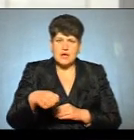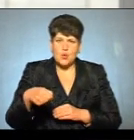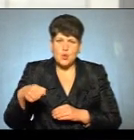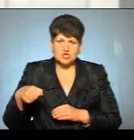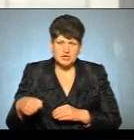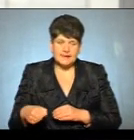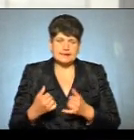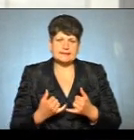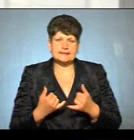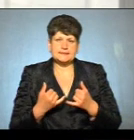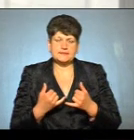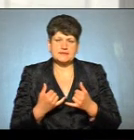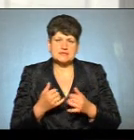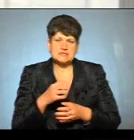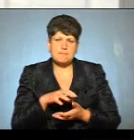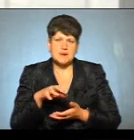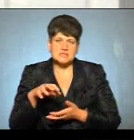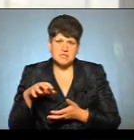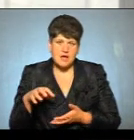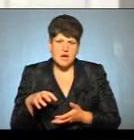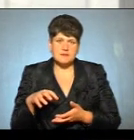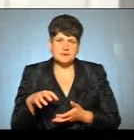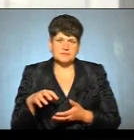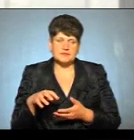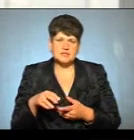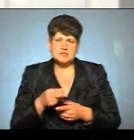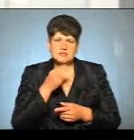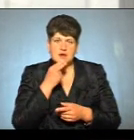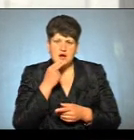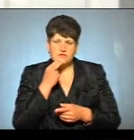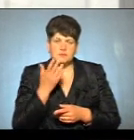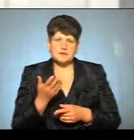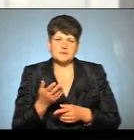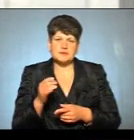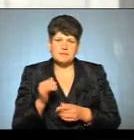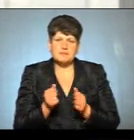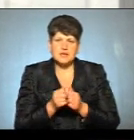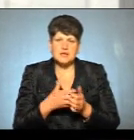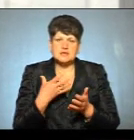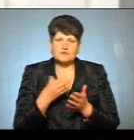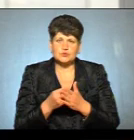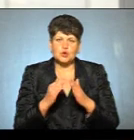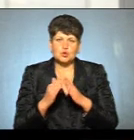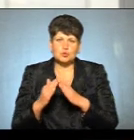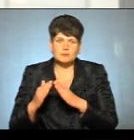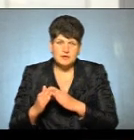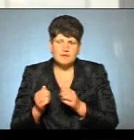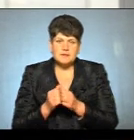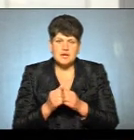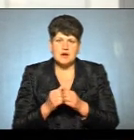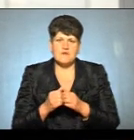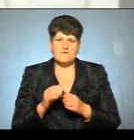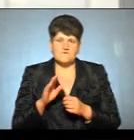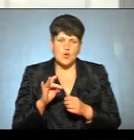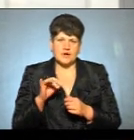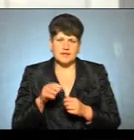з пасками, з цими стравами великодніми біля своїх домівок, біля воріт, і священик